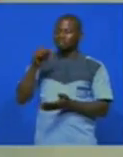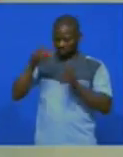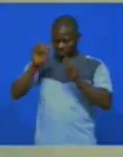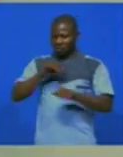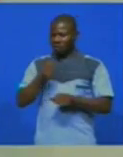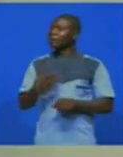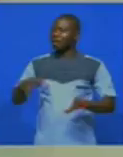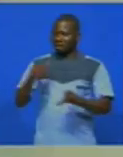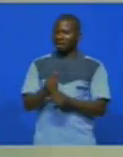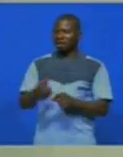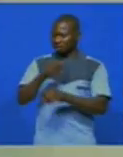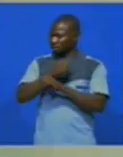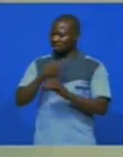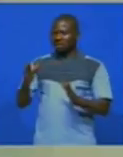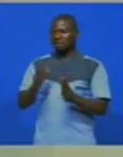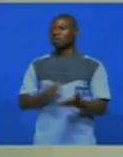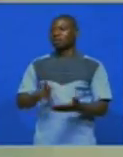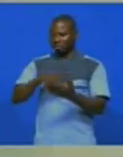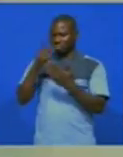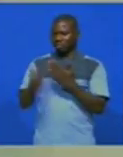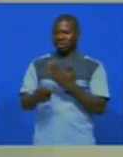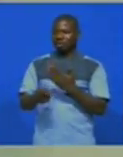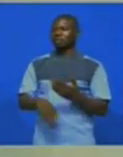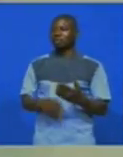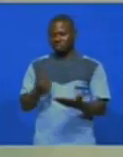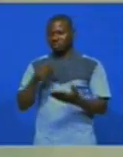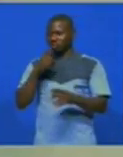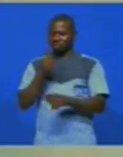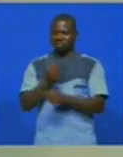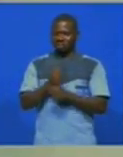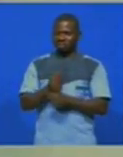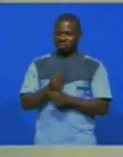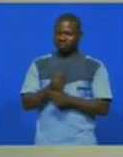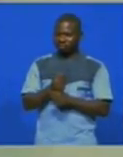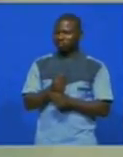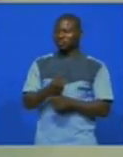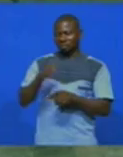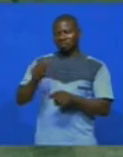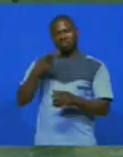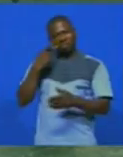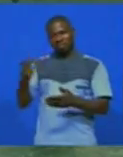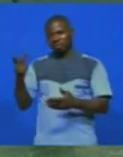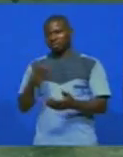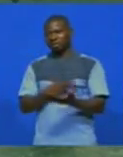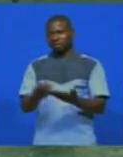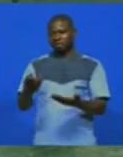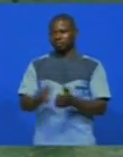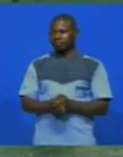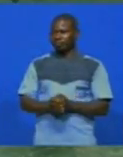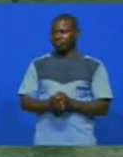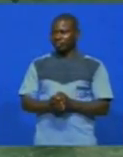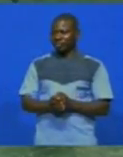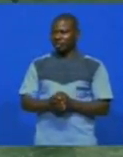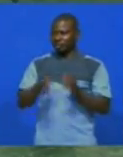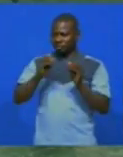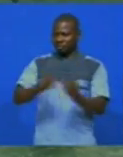démarche stratégique, une position défendue par le CFOP qu'on peut lire dans ce journal. L'opposition est-elle alors